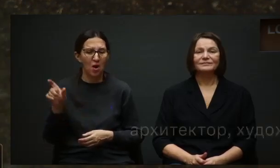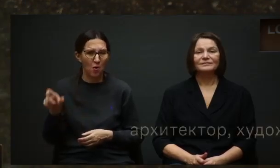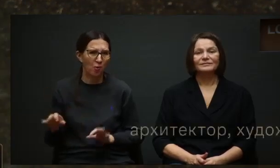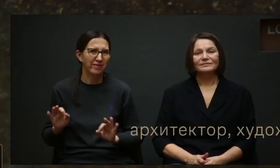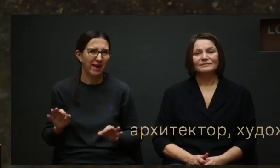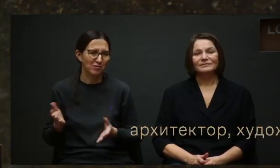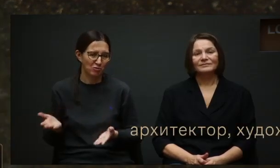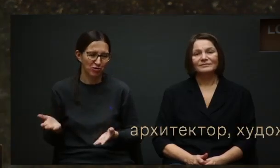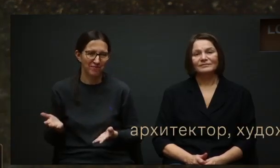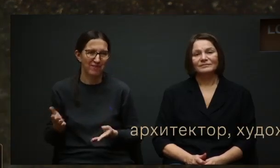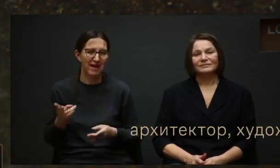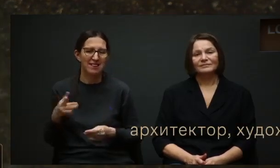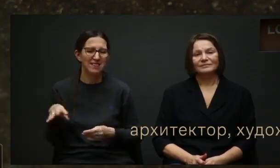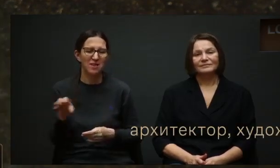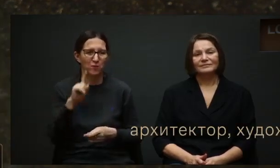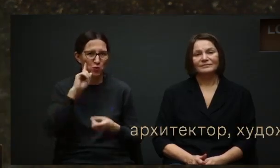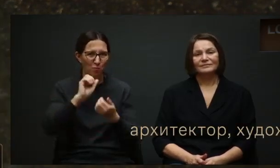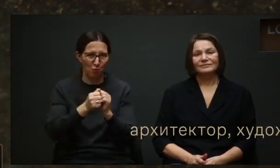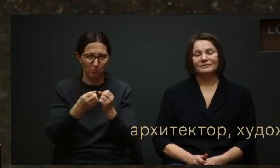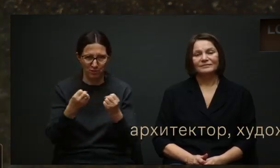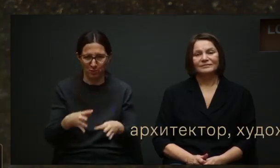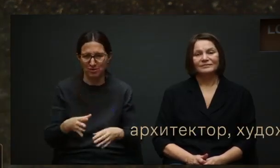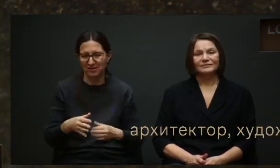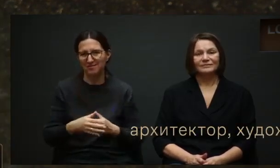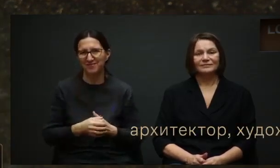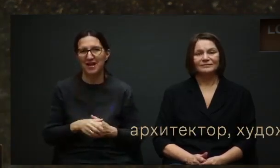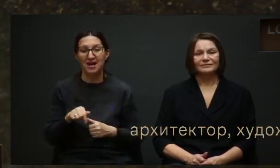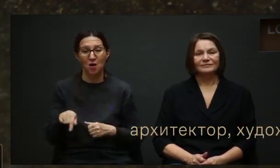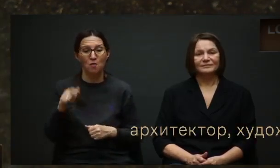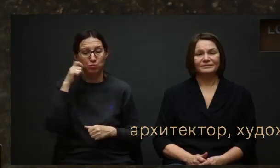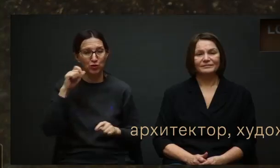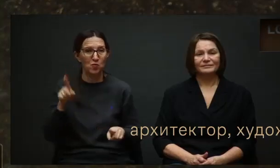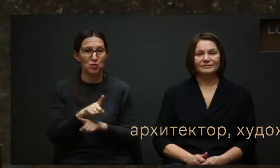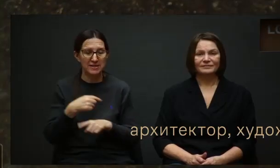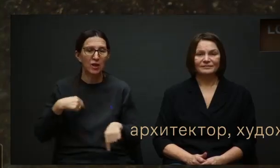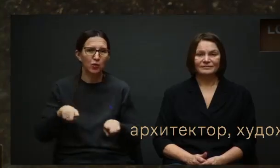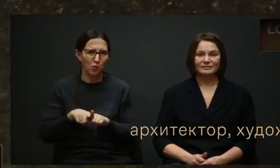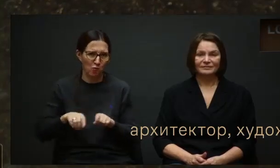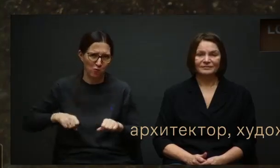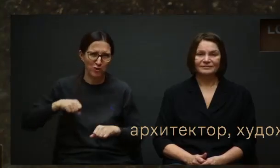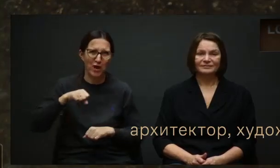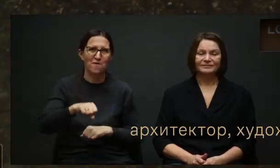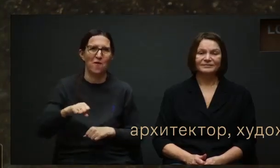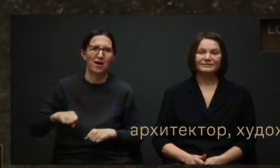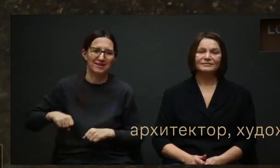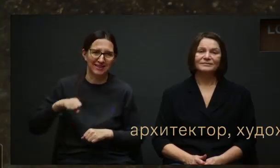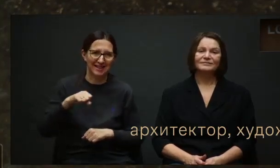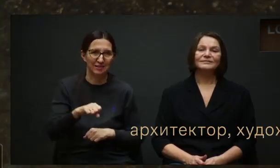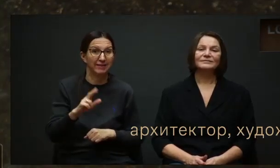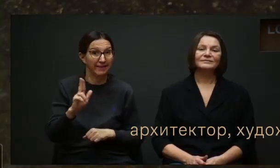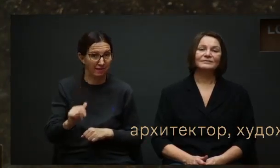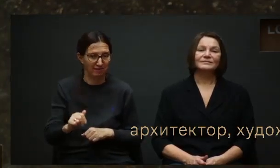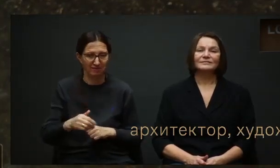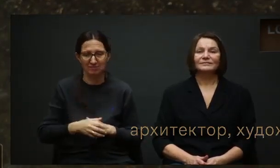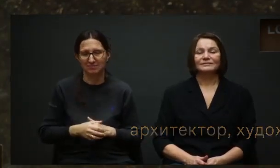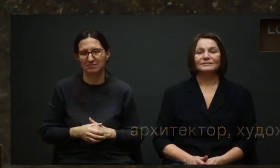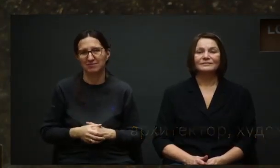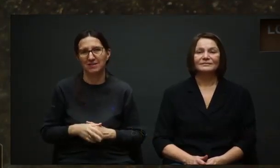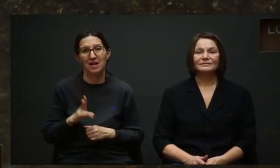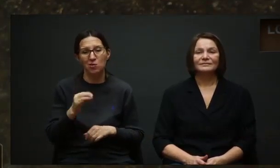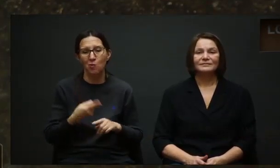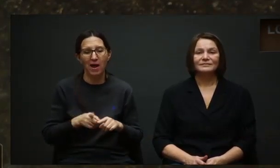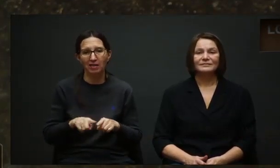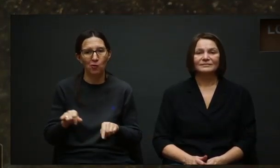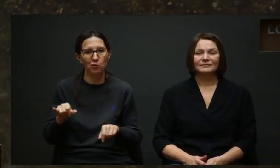конечно, не все помнит. Я думаю, что в Пушкинский музей мы его тоже водили, да, но это